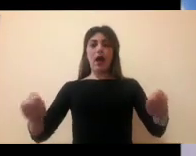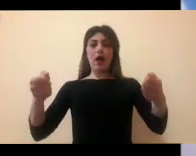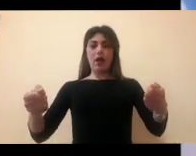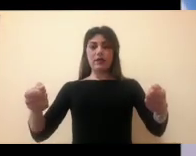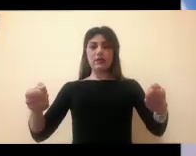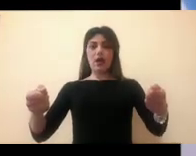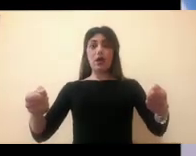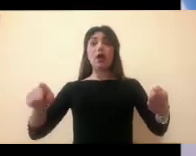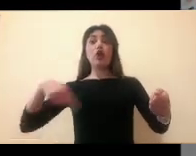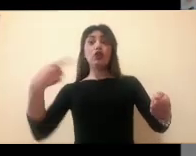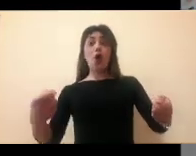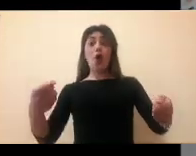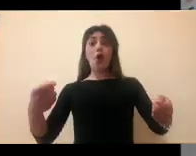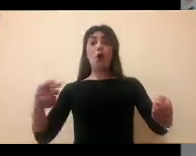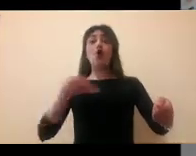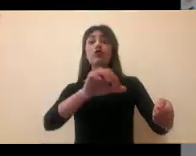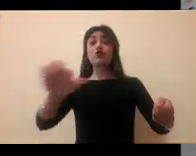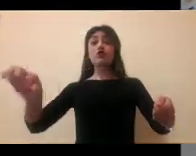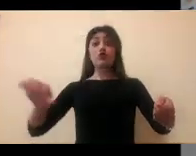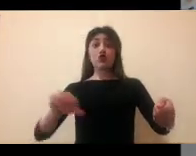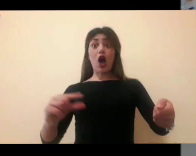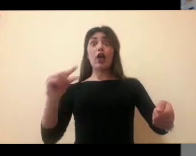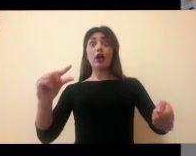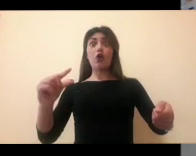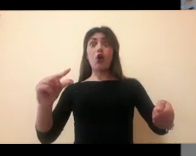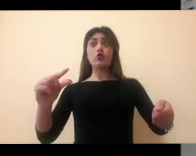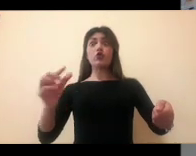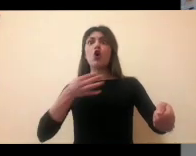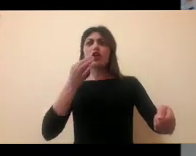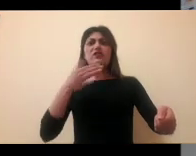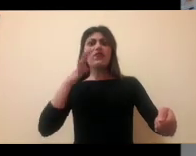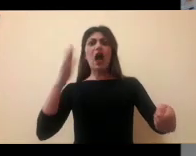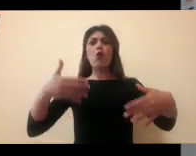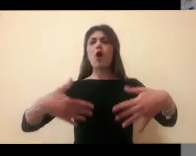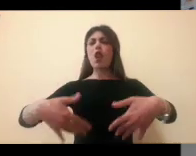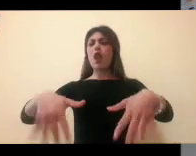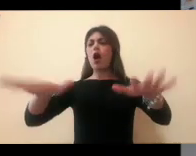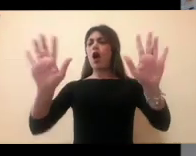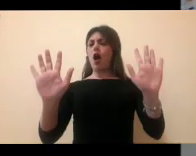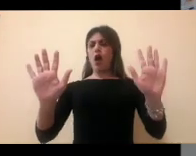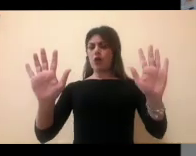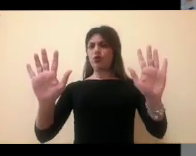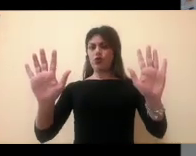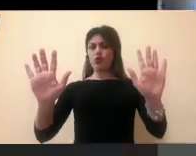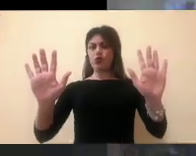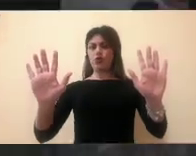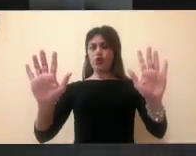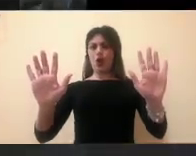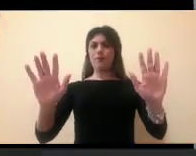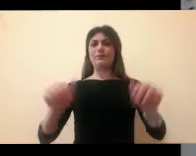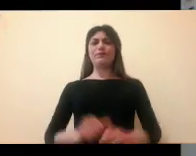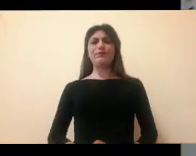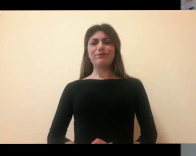poi cospargerle di sale grosso. Questo permetterà alle zucchine di buttare via tutta la loro acqua e di poterle utilizzare direttamente da